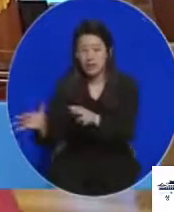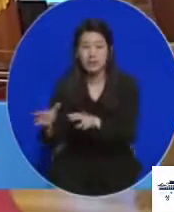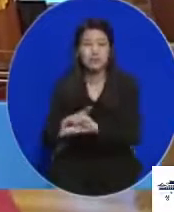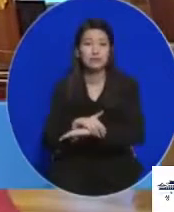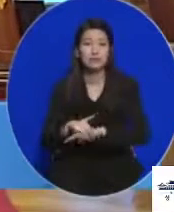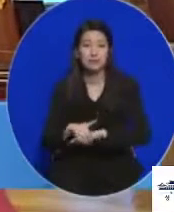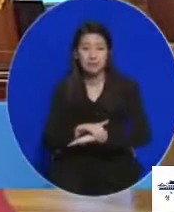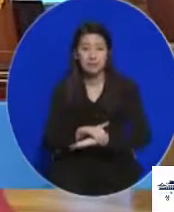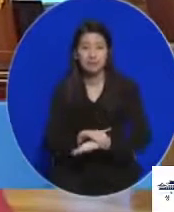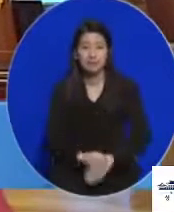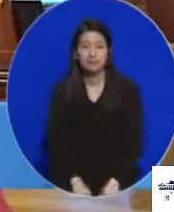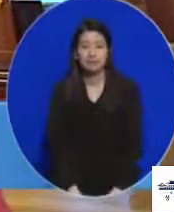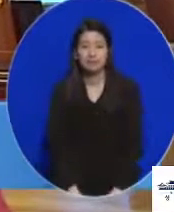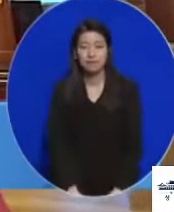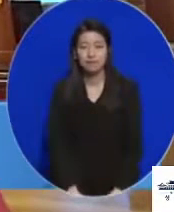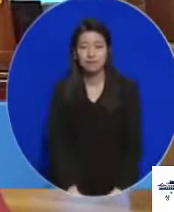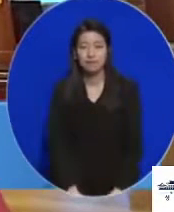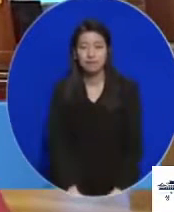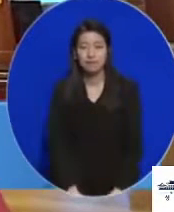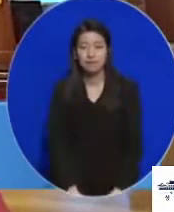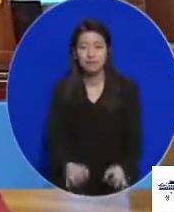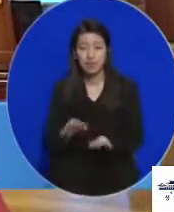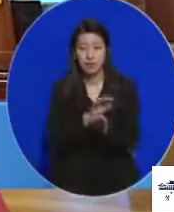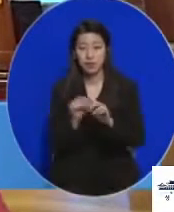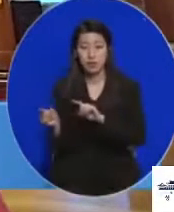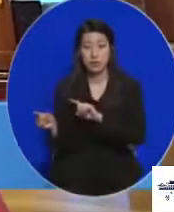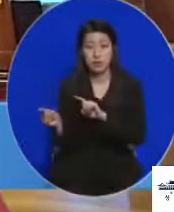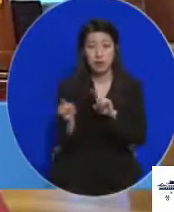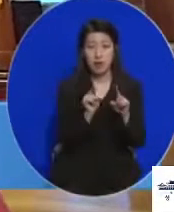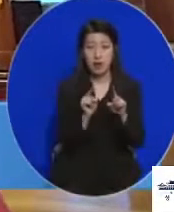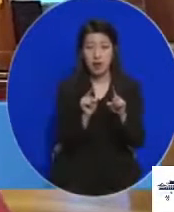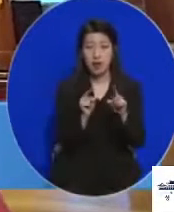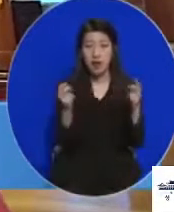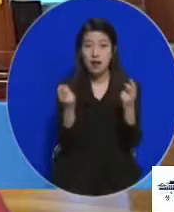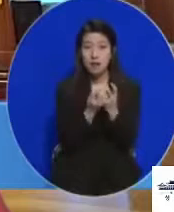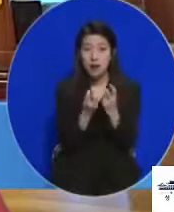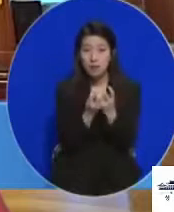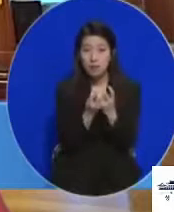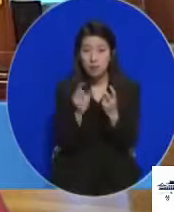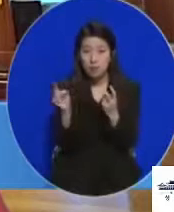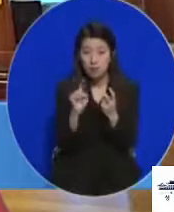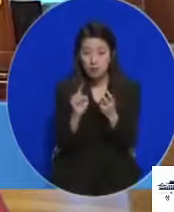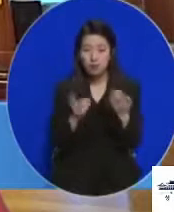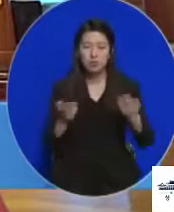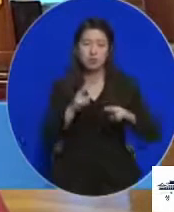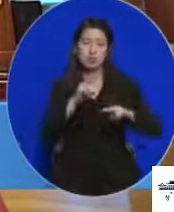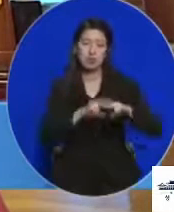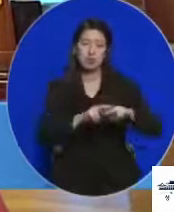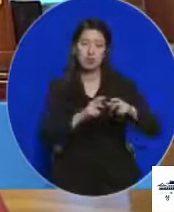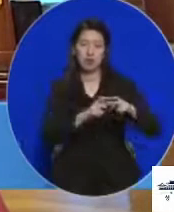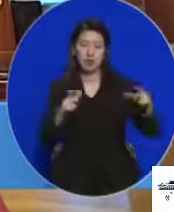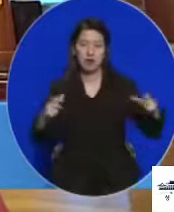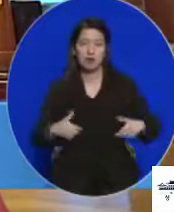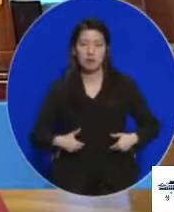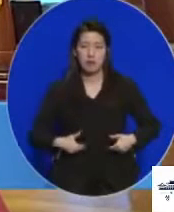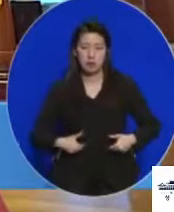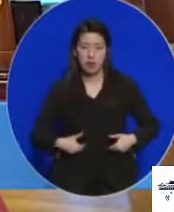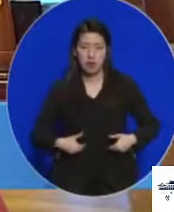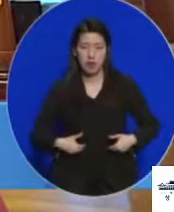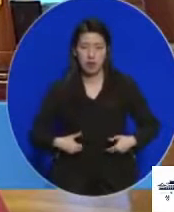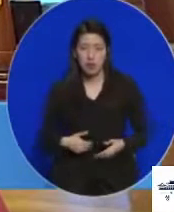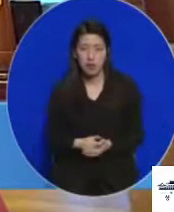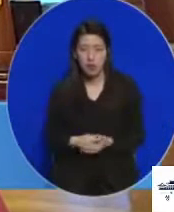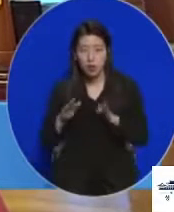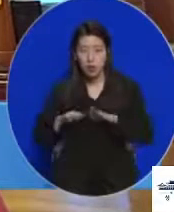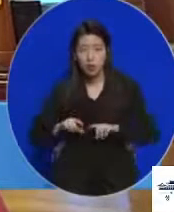민생경제 의 핵심은 일자리 입니다 지난해 보다 어두운 늘어난 30조 5000억원의